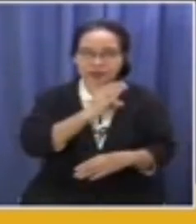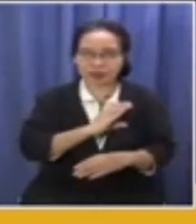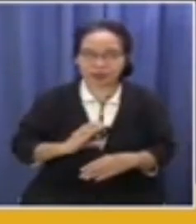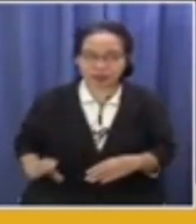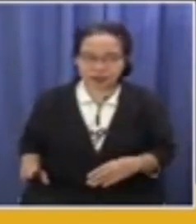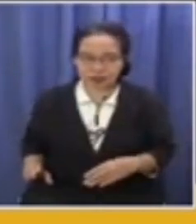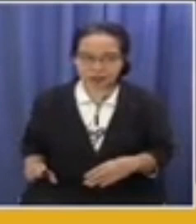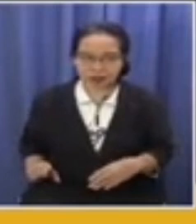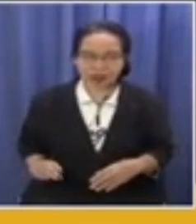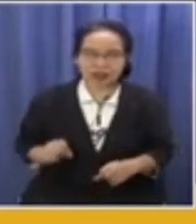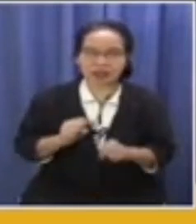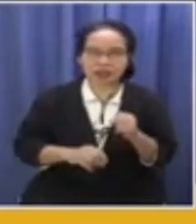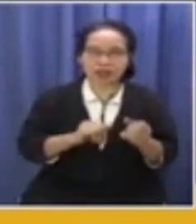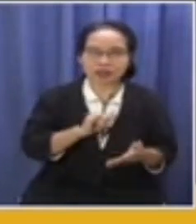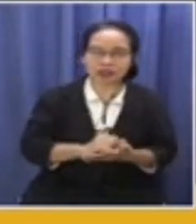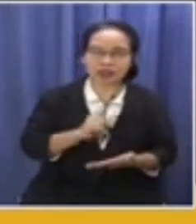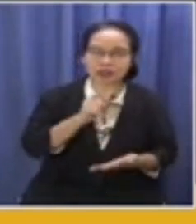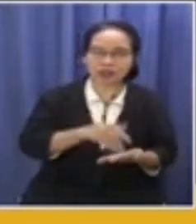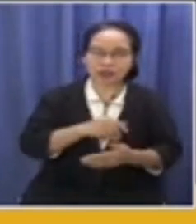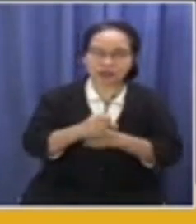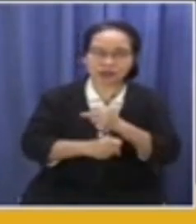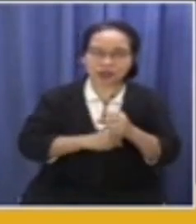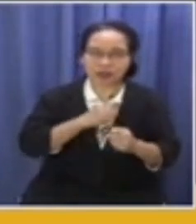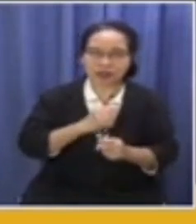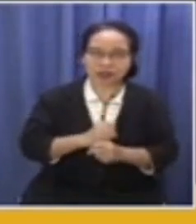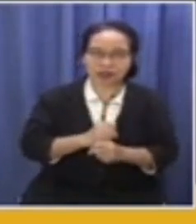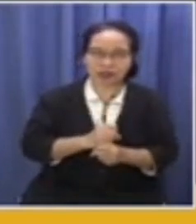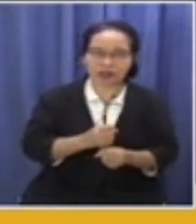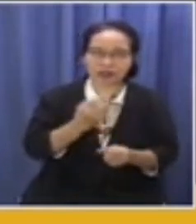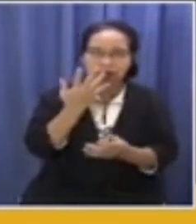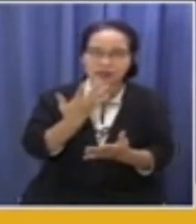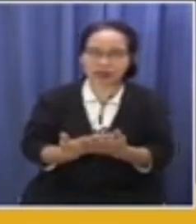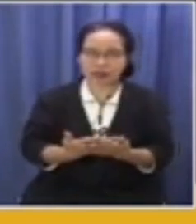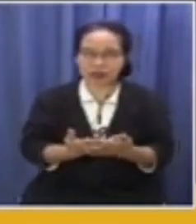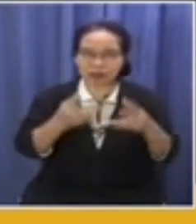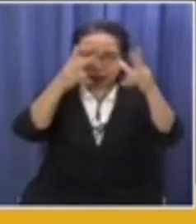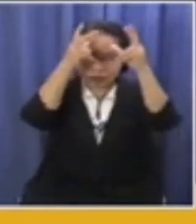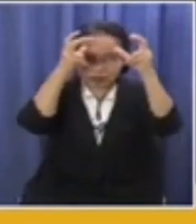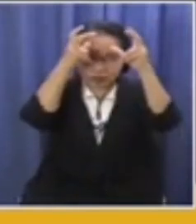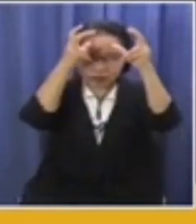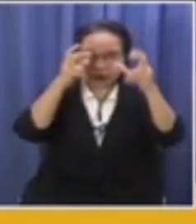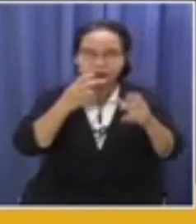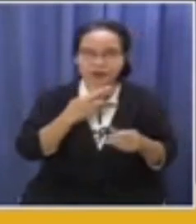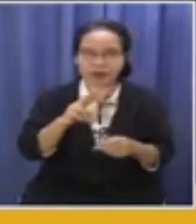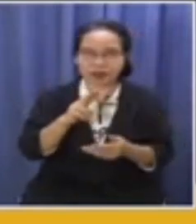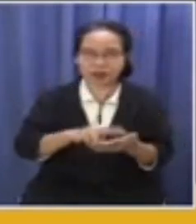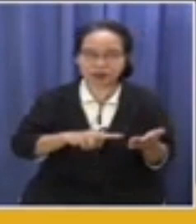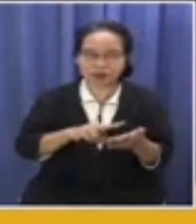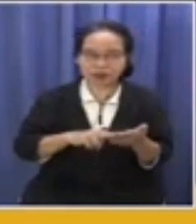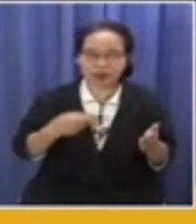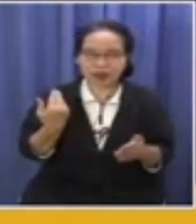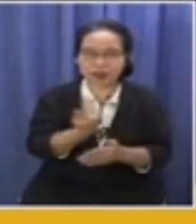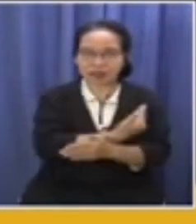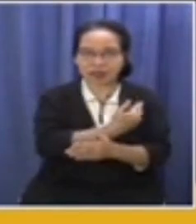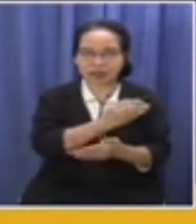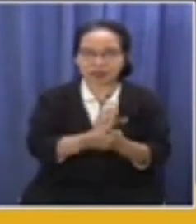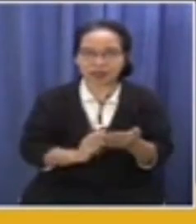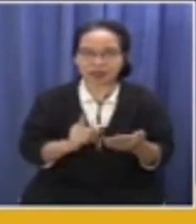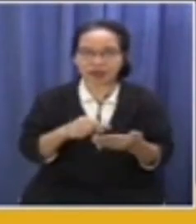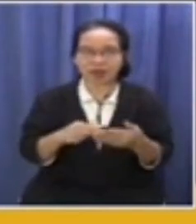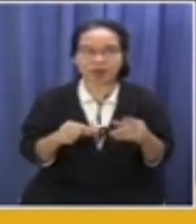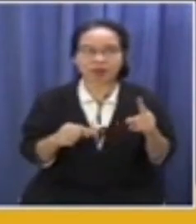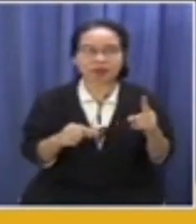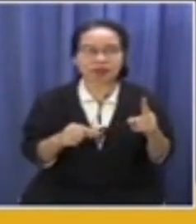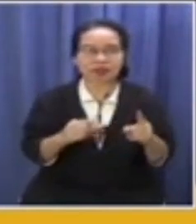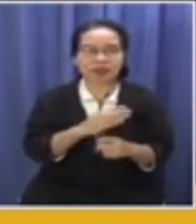Kristo yun pala is libong taon namang nakakulong si Satanas mabuti kung babasahin natin sa uno no